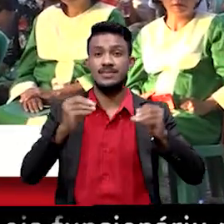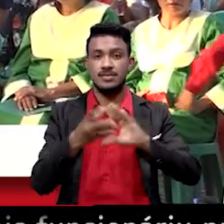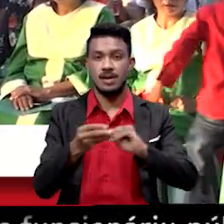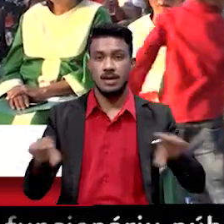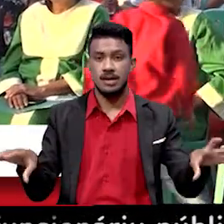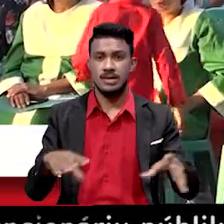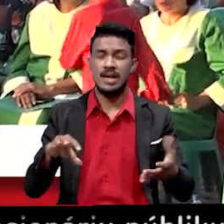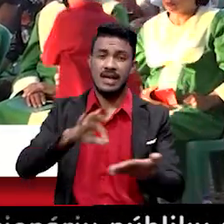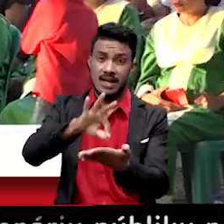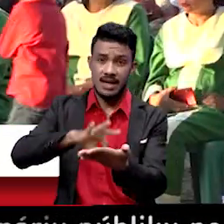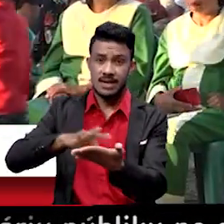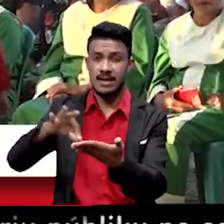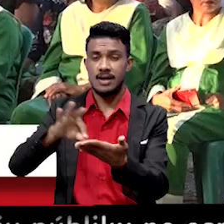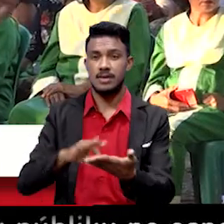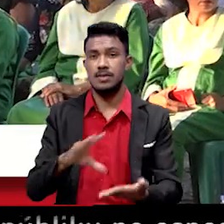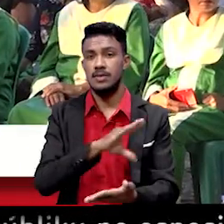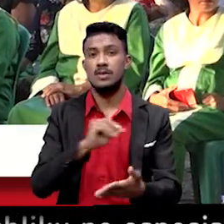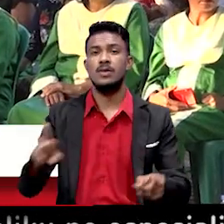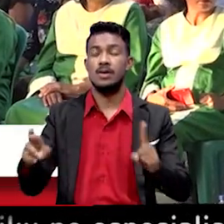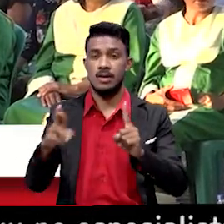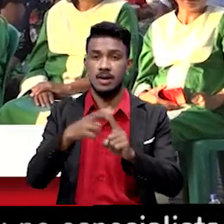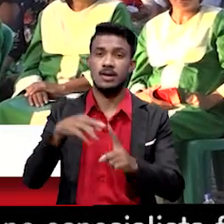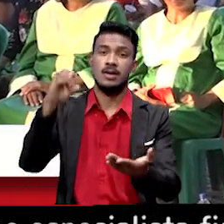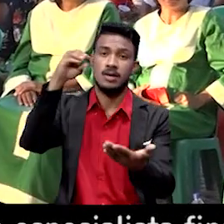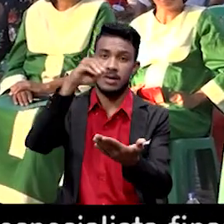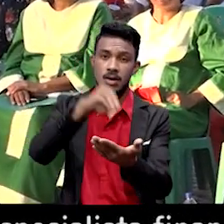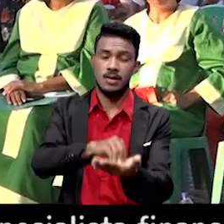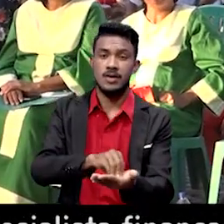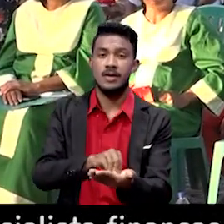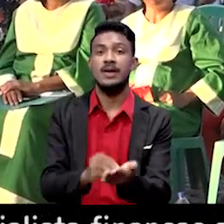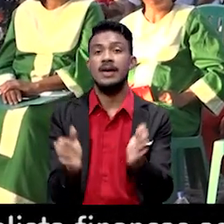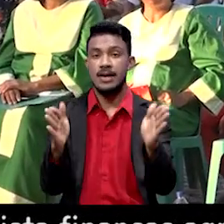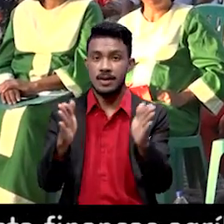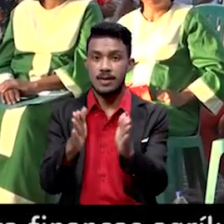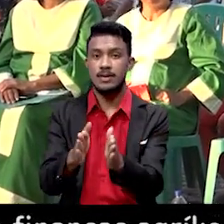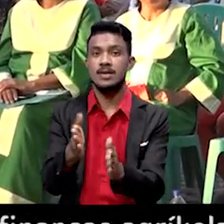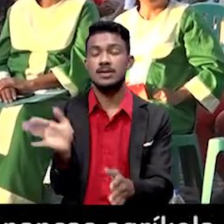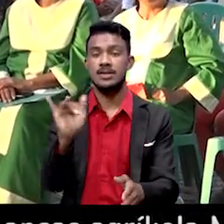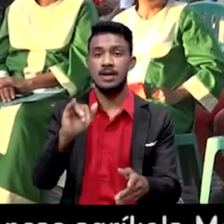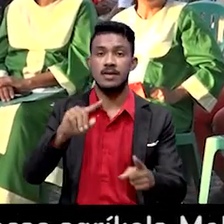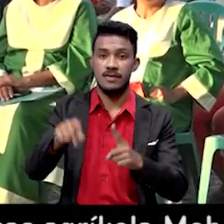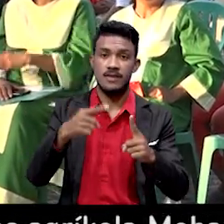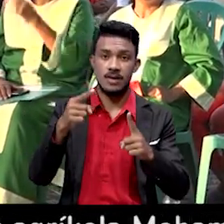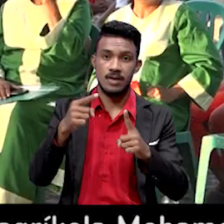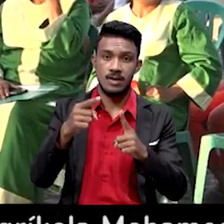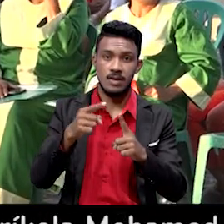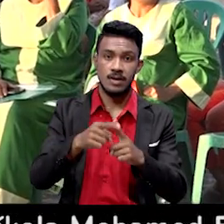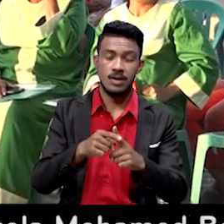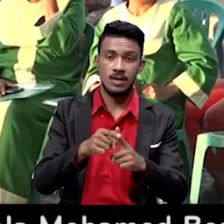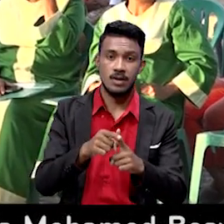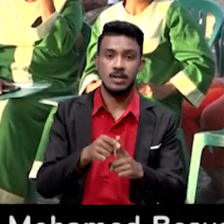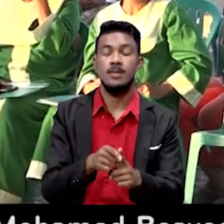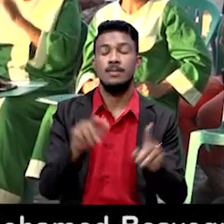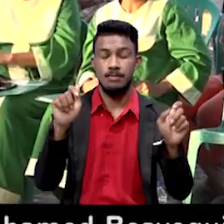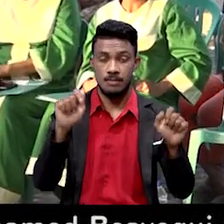hakere o bodruma hodi kikuan sene kuandu bot mai